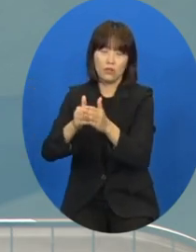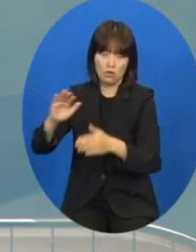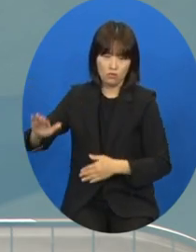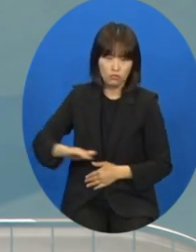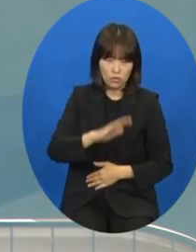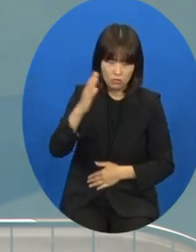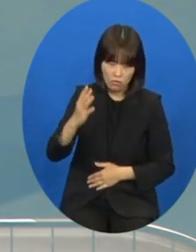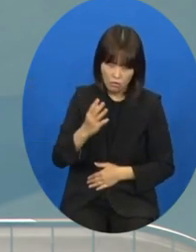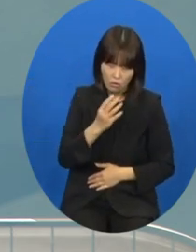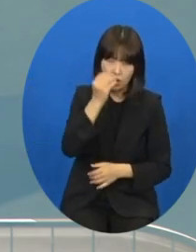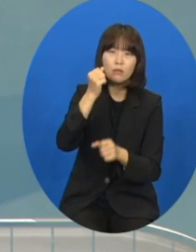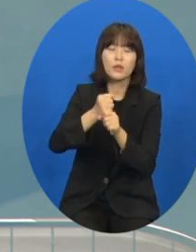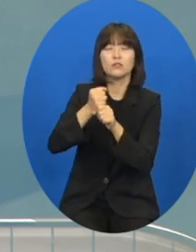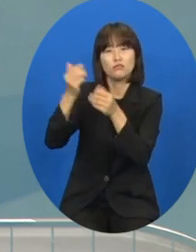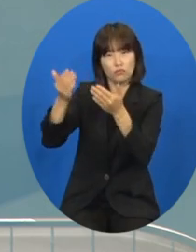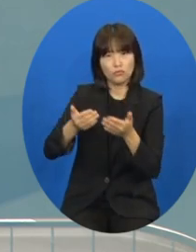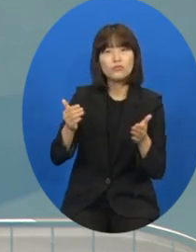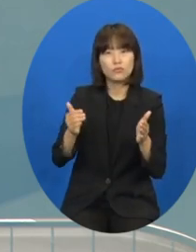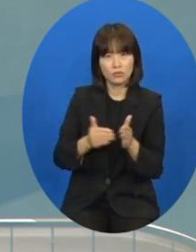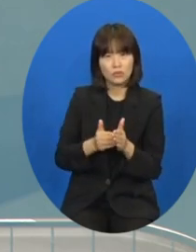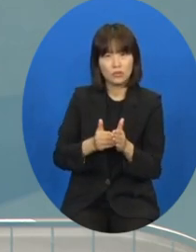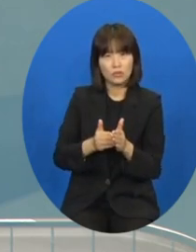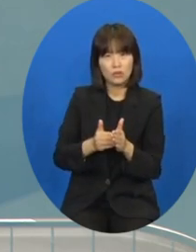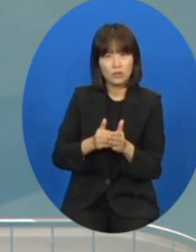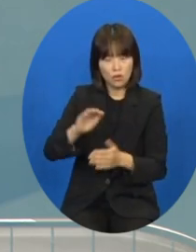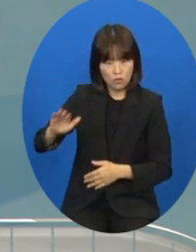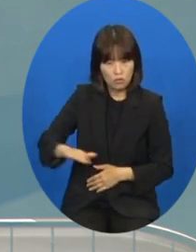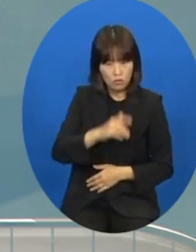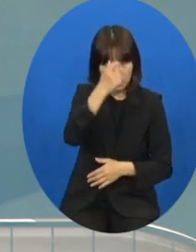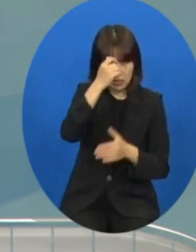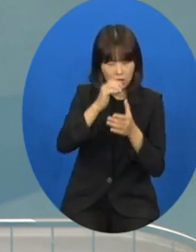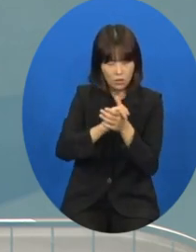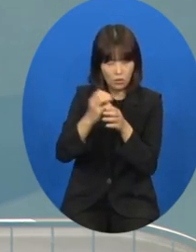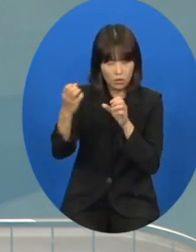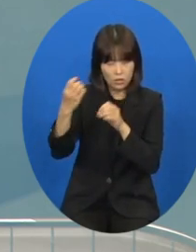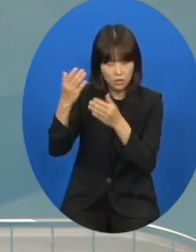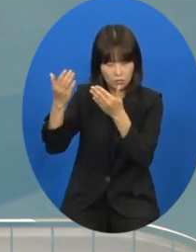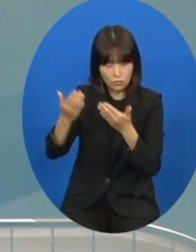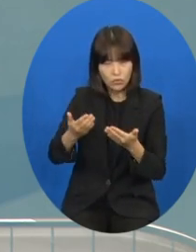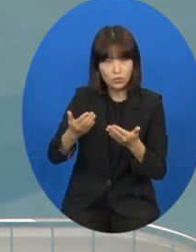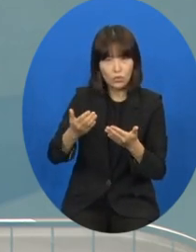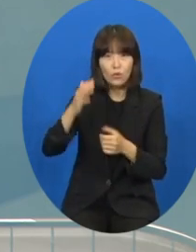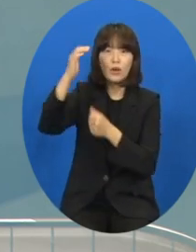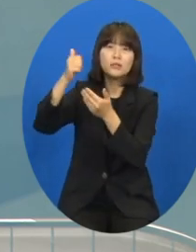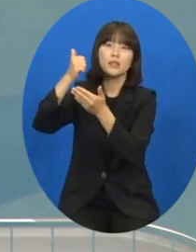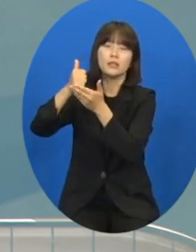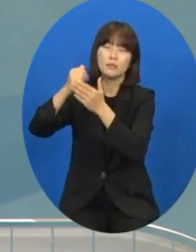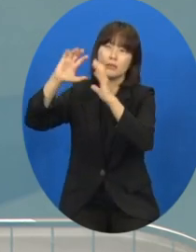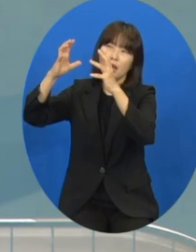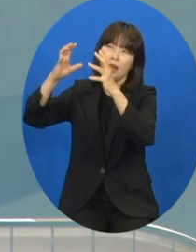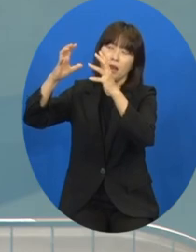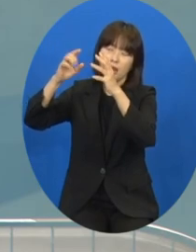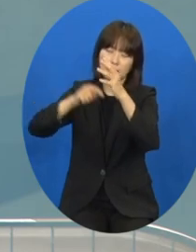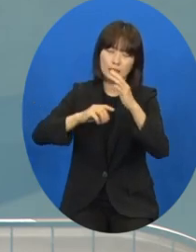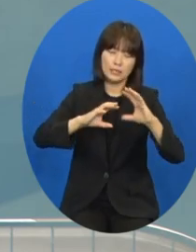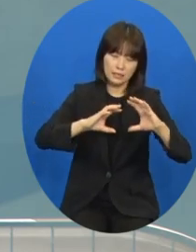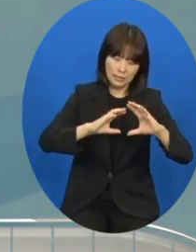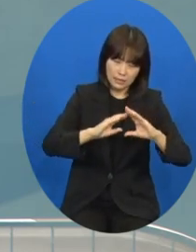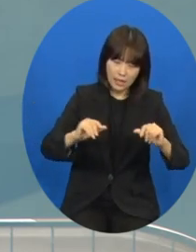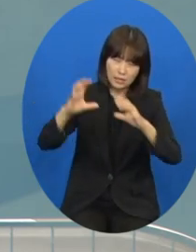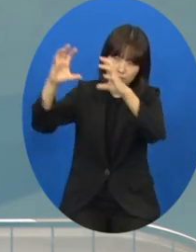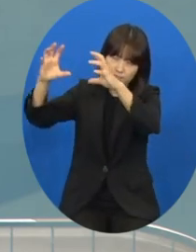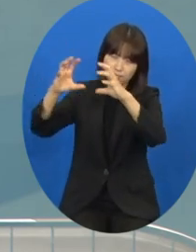거룩하게 만드셨어요. 우리의 기도는 응답되게 돼 있고 하나님의 나라는 이 땅에 임하게 돼